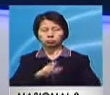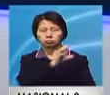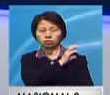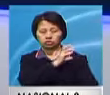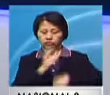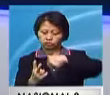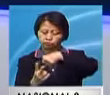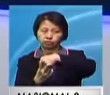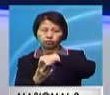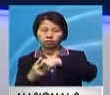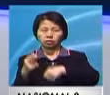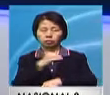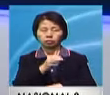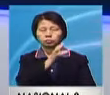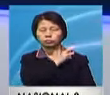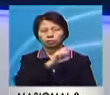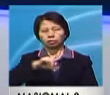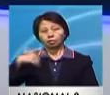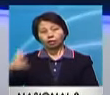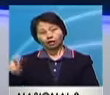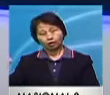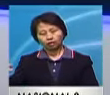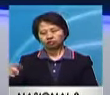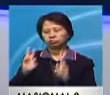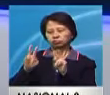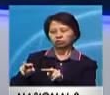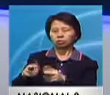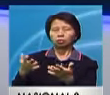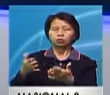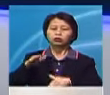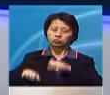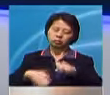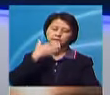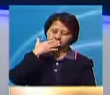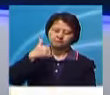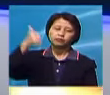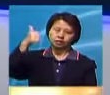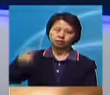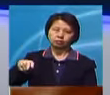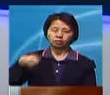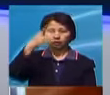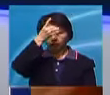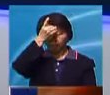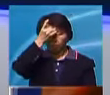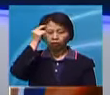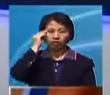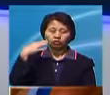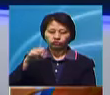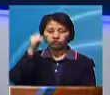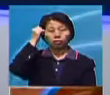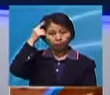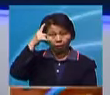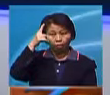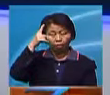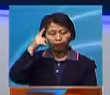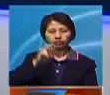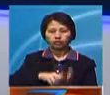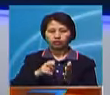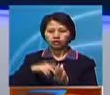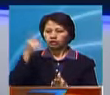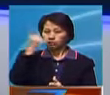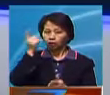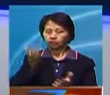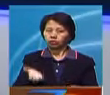Proton Holdings Berhad serta jawatan lain disifatkan langkah terbaik. Ini kerana Tun Dr. Mahathir telah memahami isyarat tidak